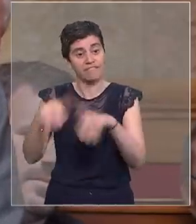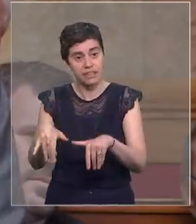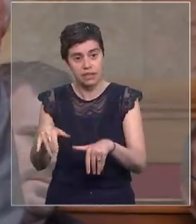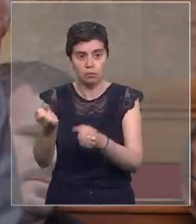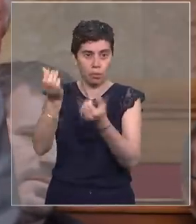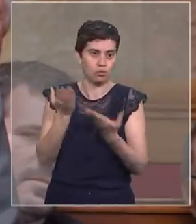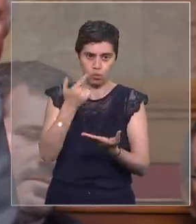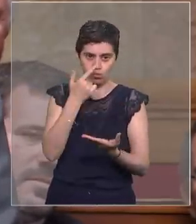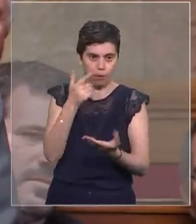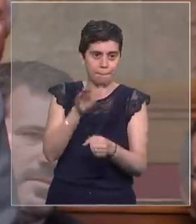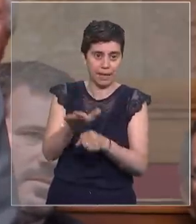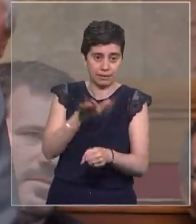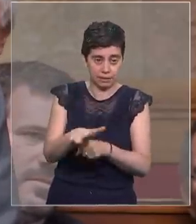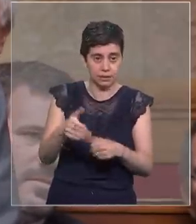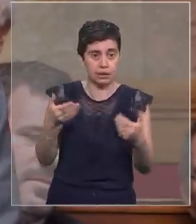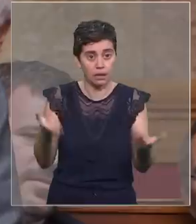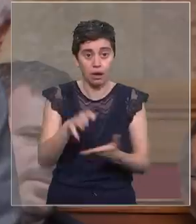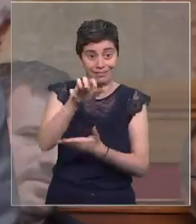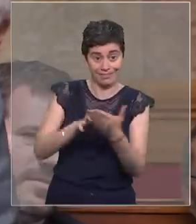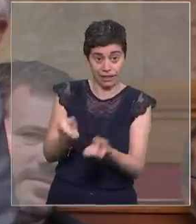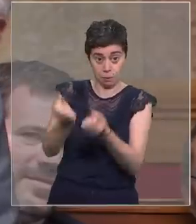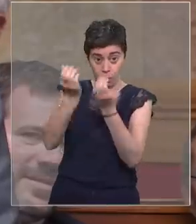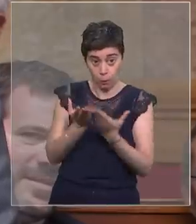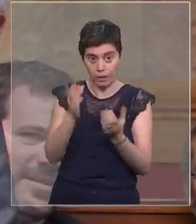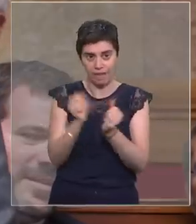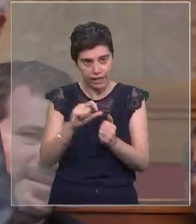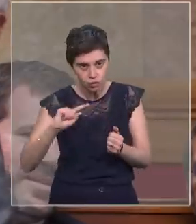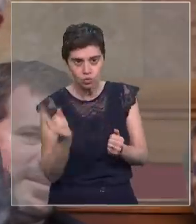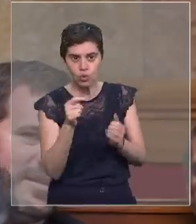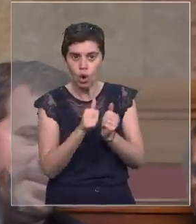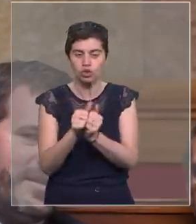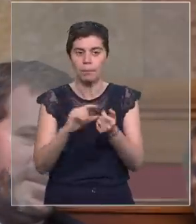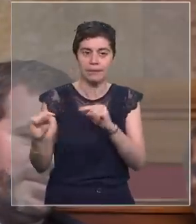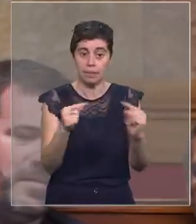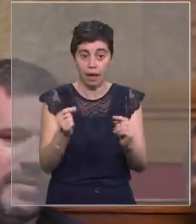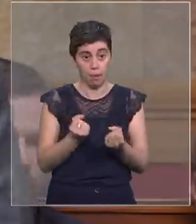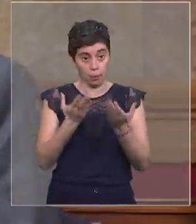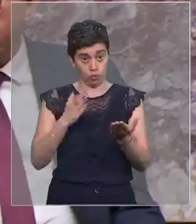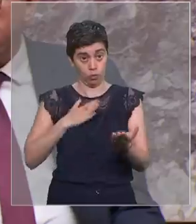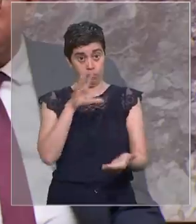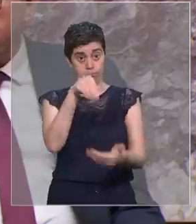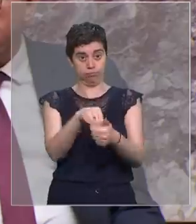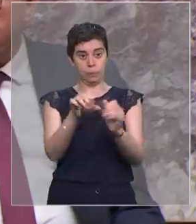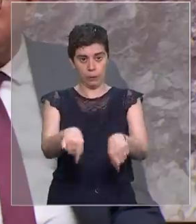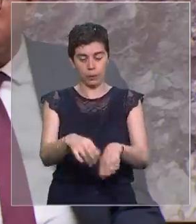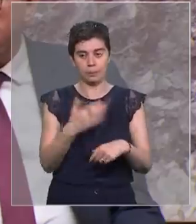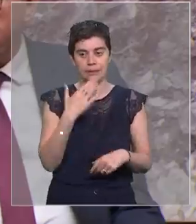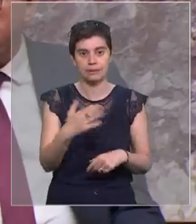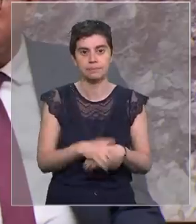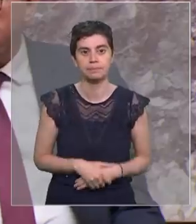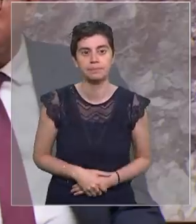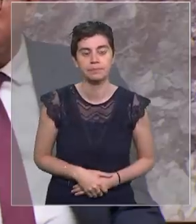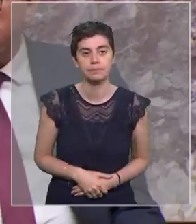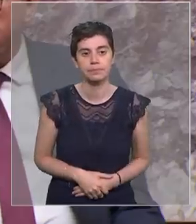enjeux. Quand allez-vous nous proposer un texte pour débattre et peut-être intégrer nos propositions ? Merci. Merci beaucoup.